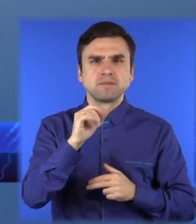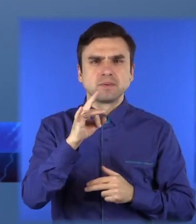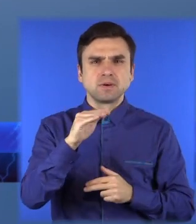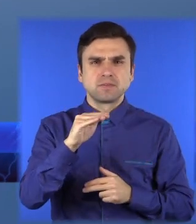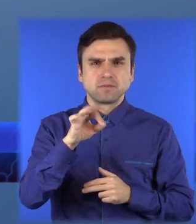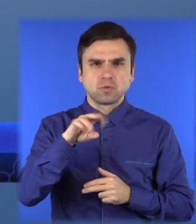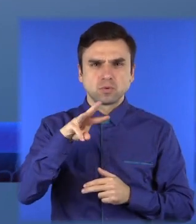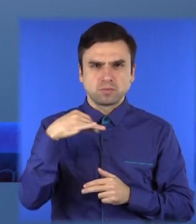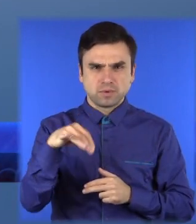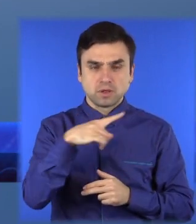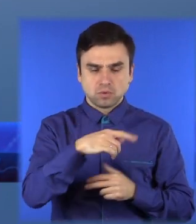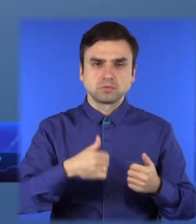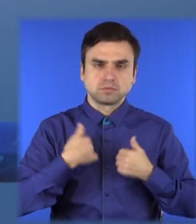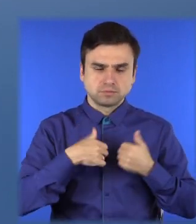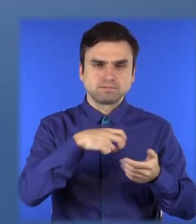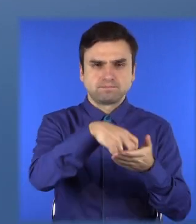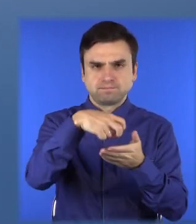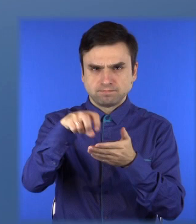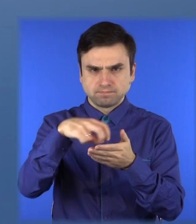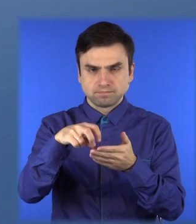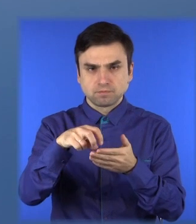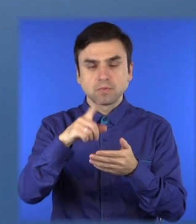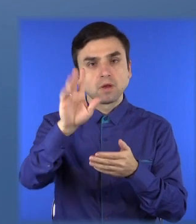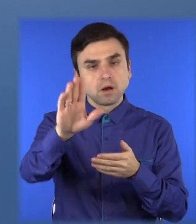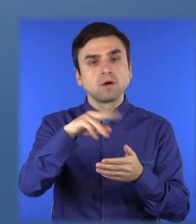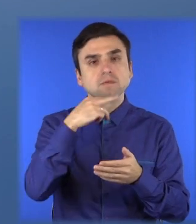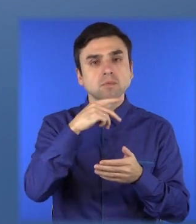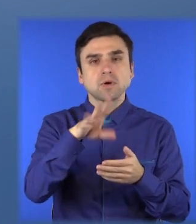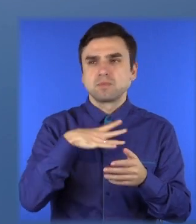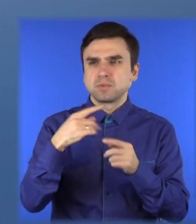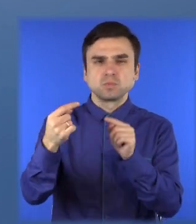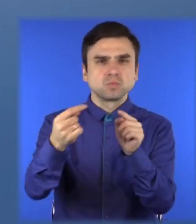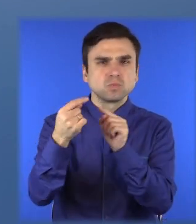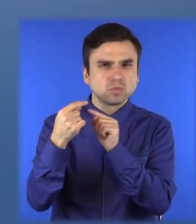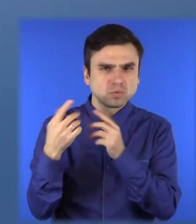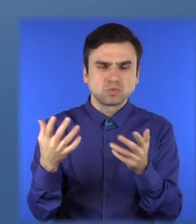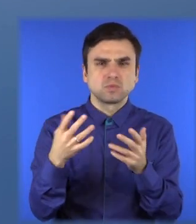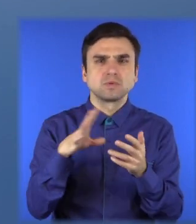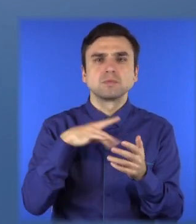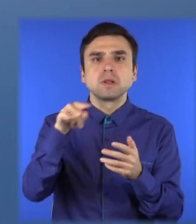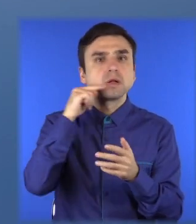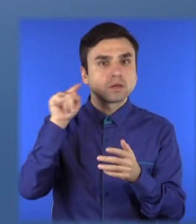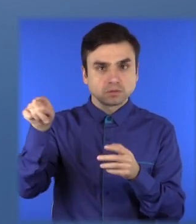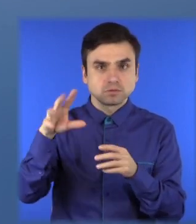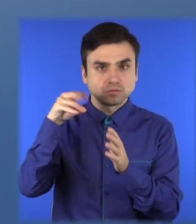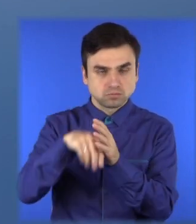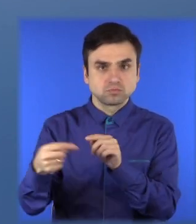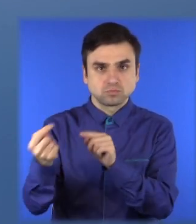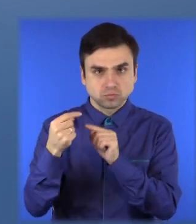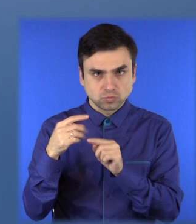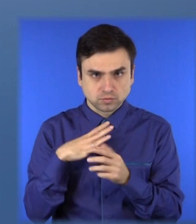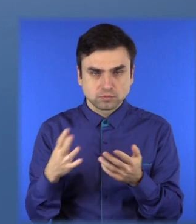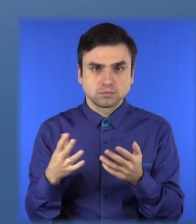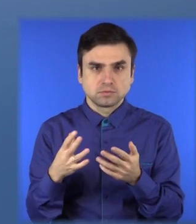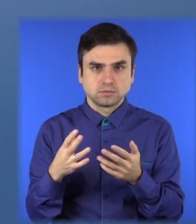міг, наголошую, попри погрози, попри недружні дії з боку Росії.